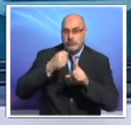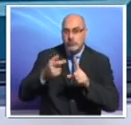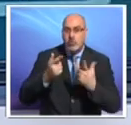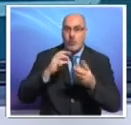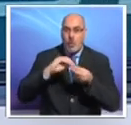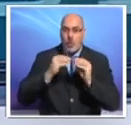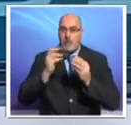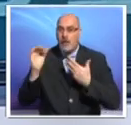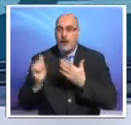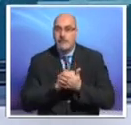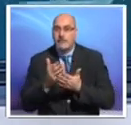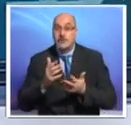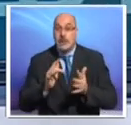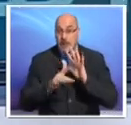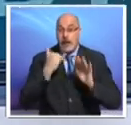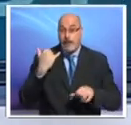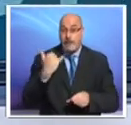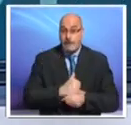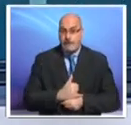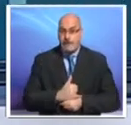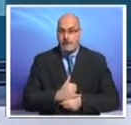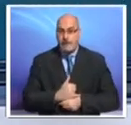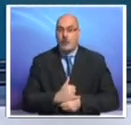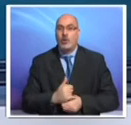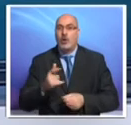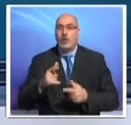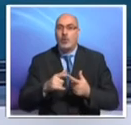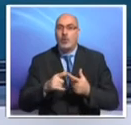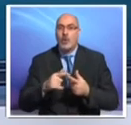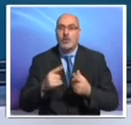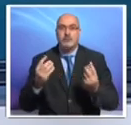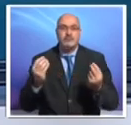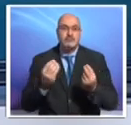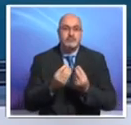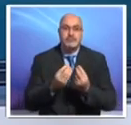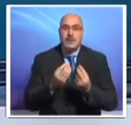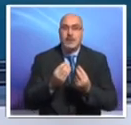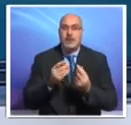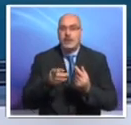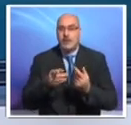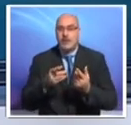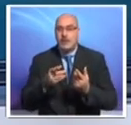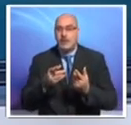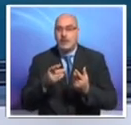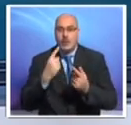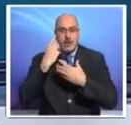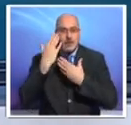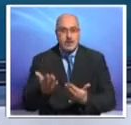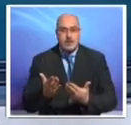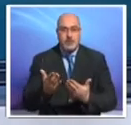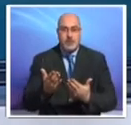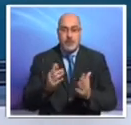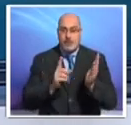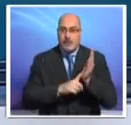المشتركة لمعالجة ظاهرة الهجرة غير الشرعية ضمن مقاربة مشتركة مبنية على